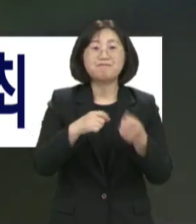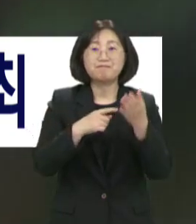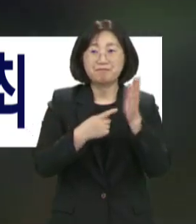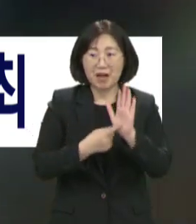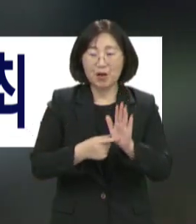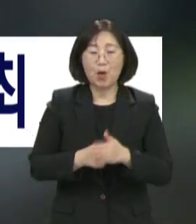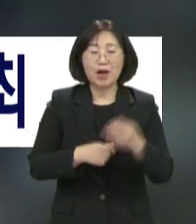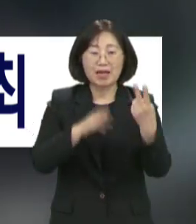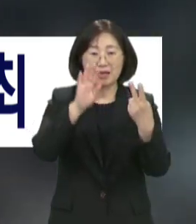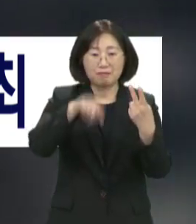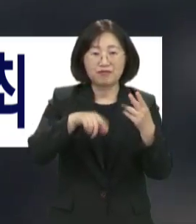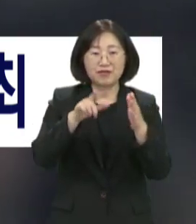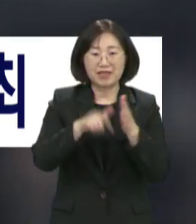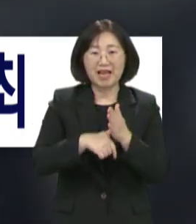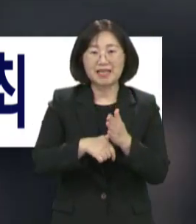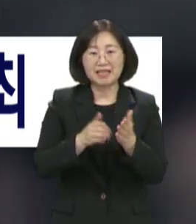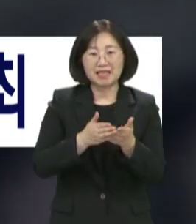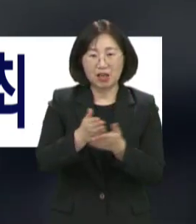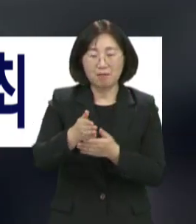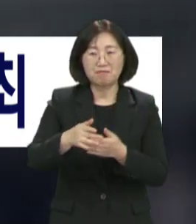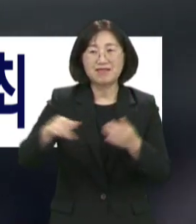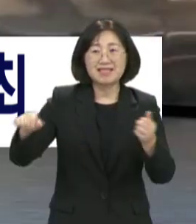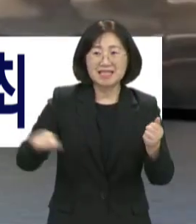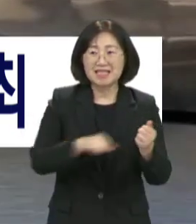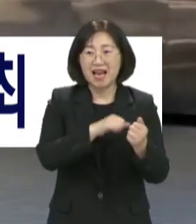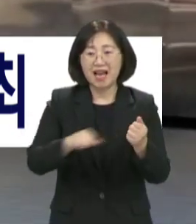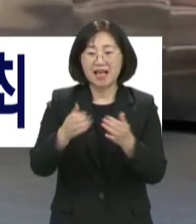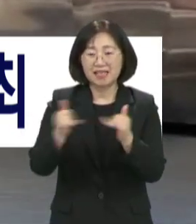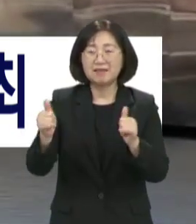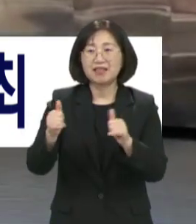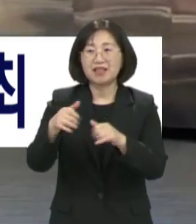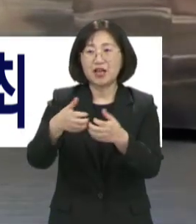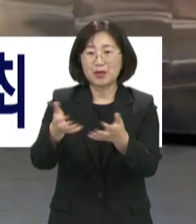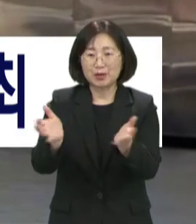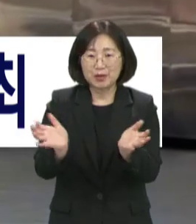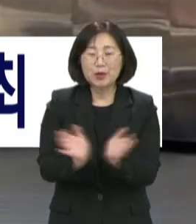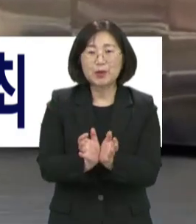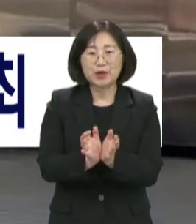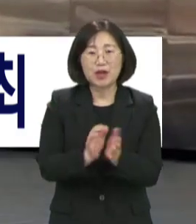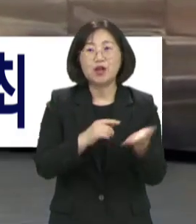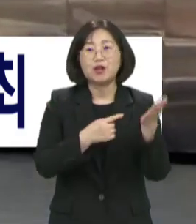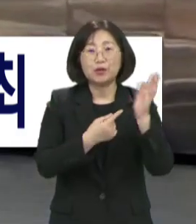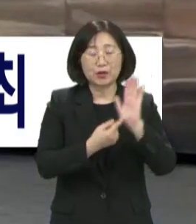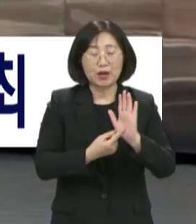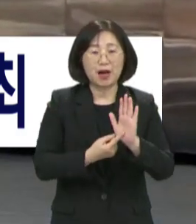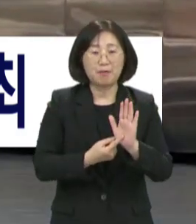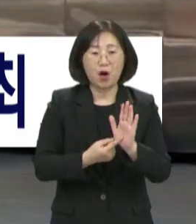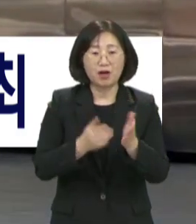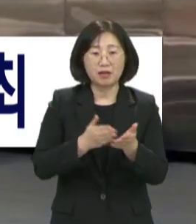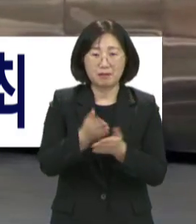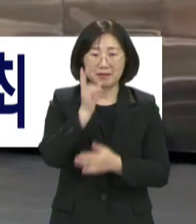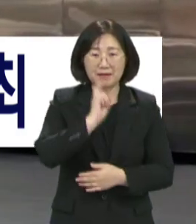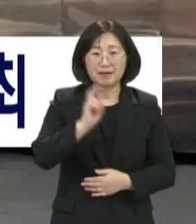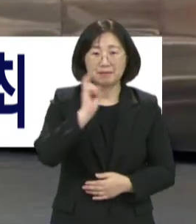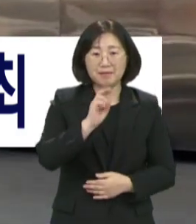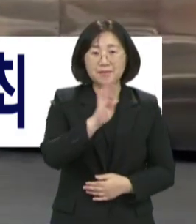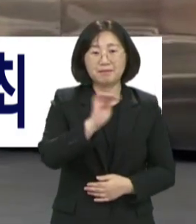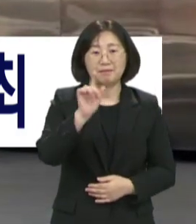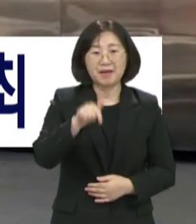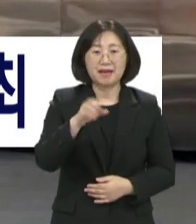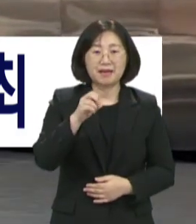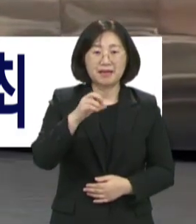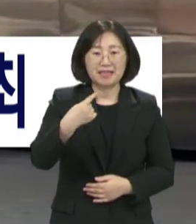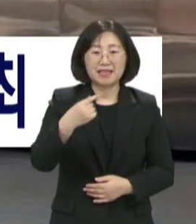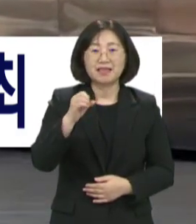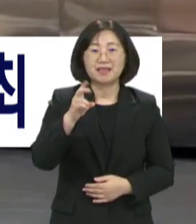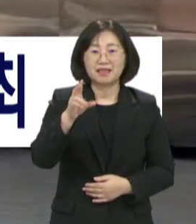선보이고 2부에선 전문 클래식 음악인으로 구성된 모나벨리 앙상블이 출연하며 전문 뮤직 큐레이터 박은영의